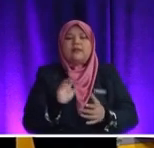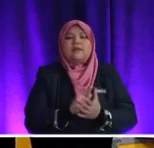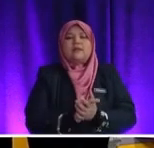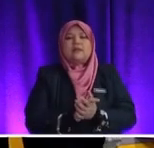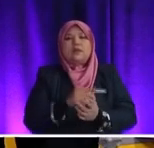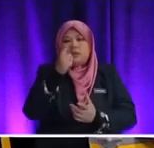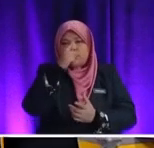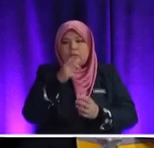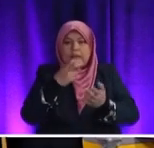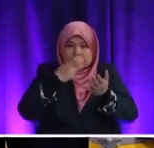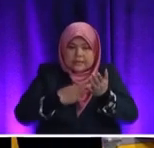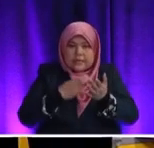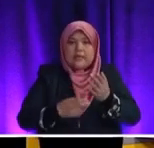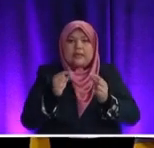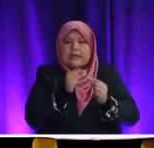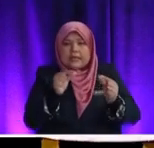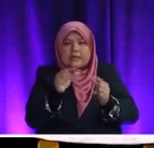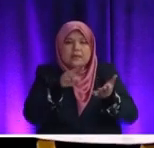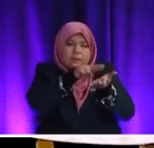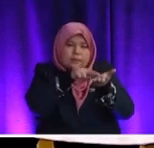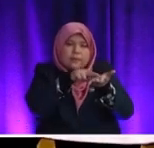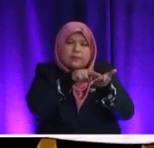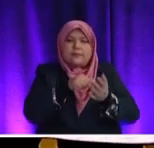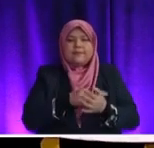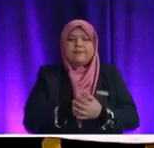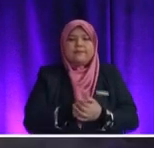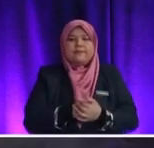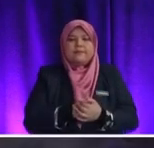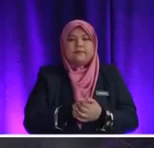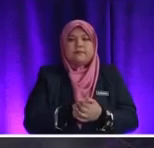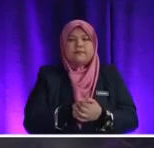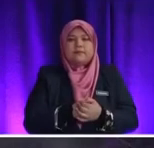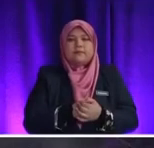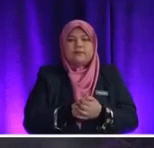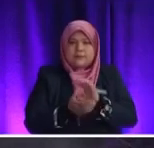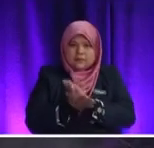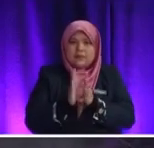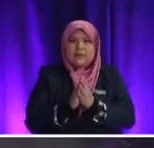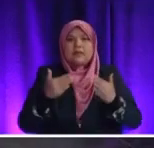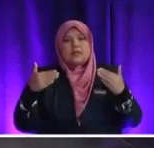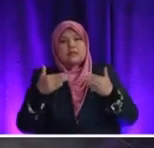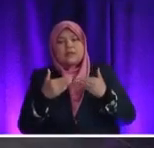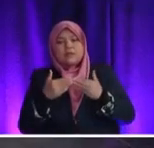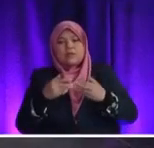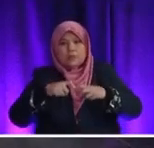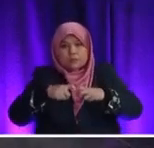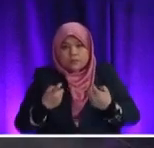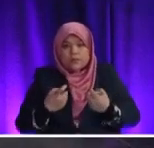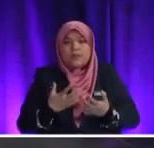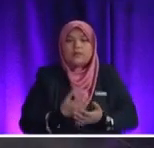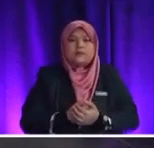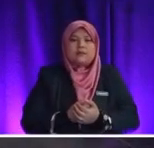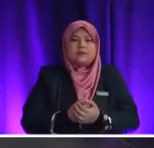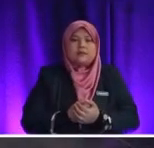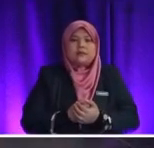gas yang beracun heboh Hai jadi kita sambung kepada keputusan pakai ada